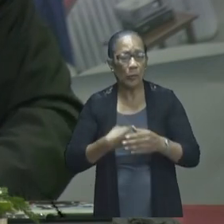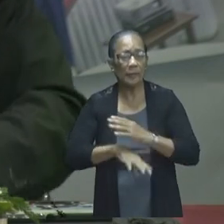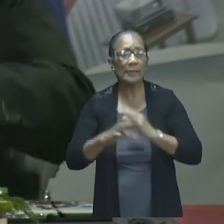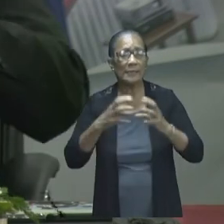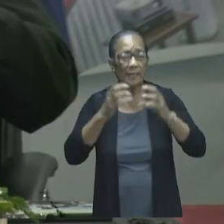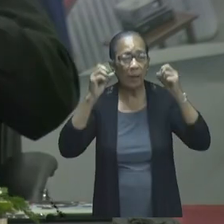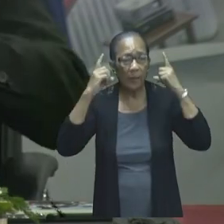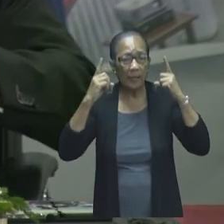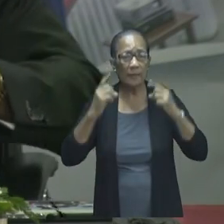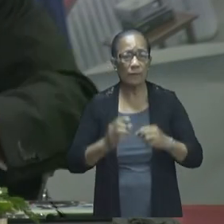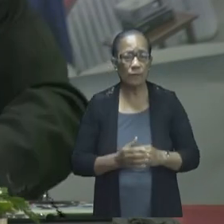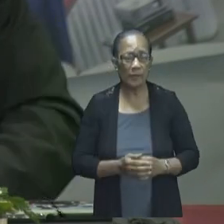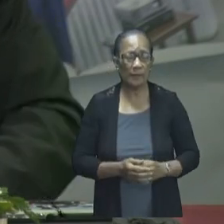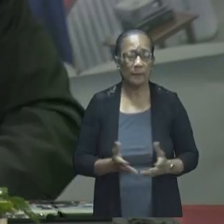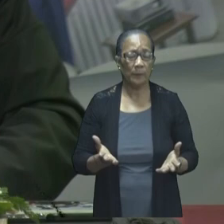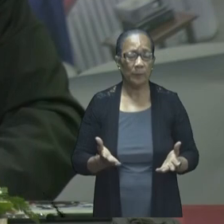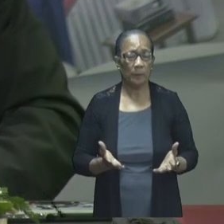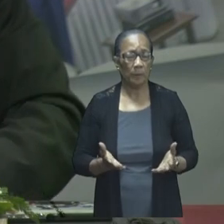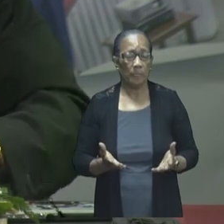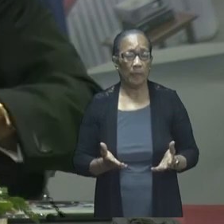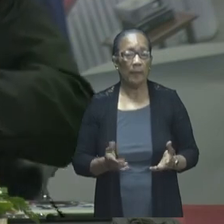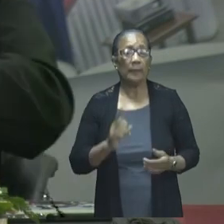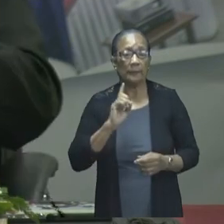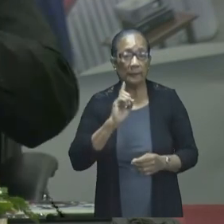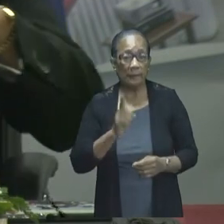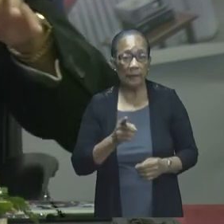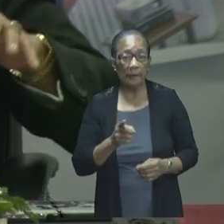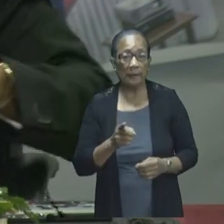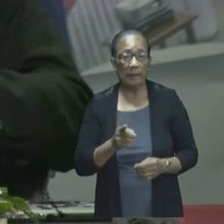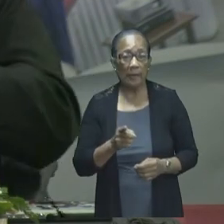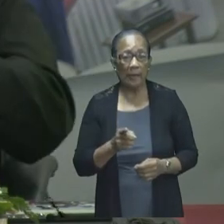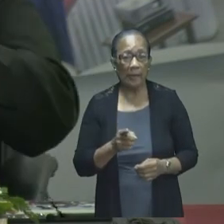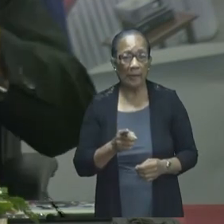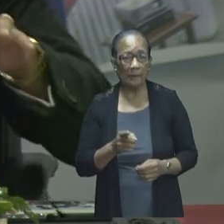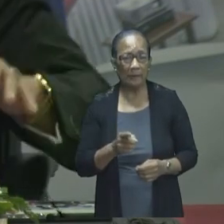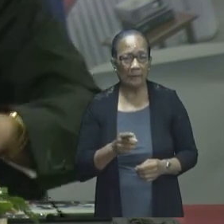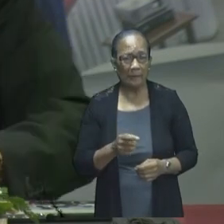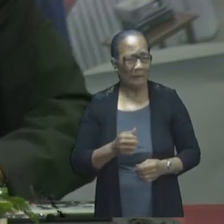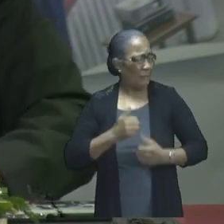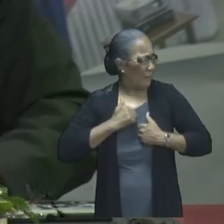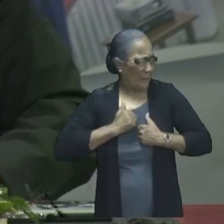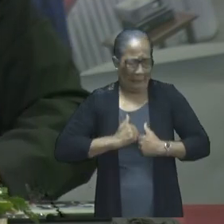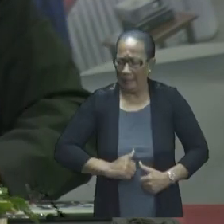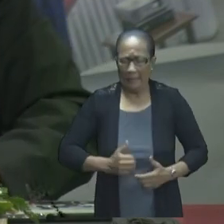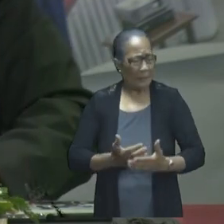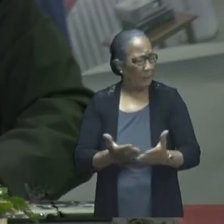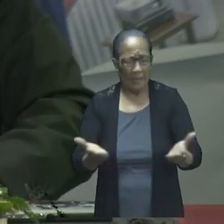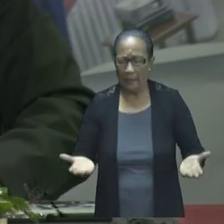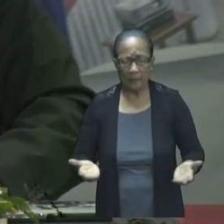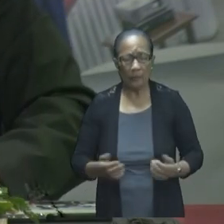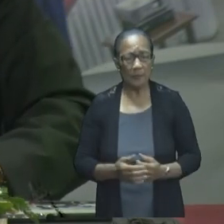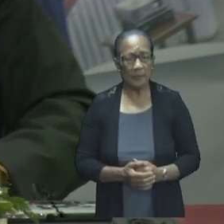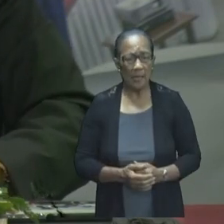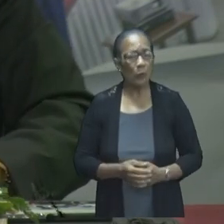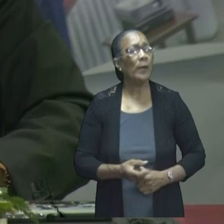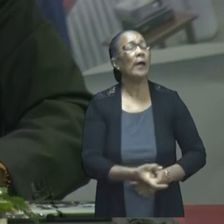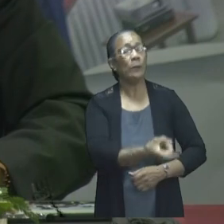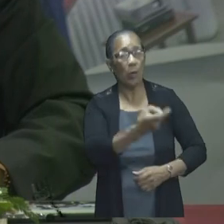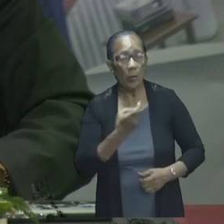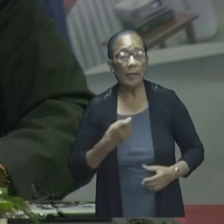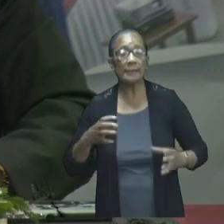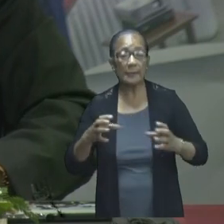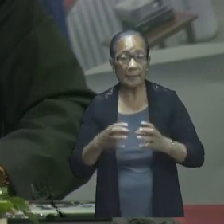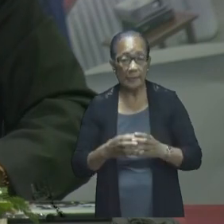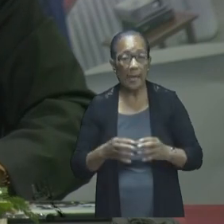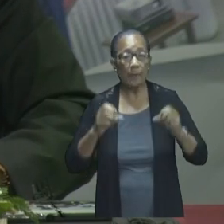was zorg draagt namelijk dat er een stukje onverdraagzaamheid ontstaat we hebben uitdaging aan samen leven